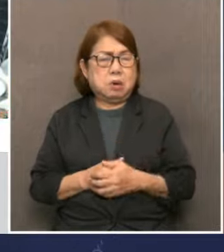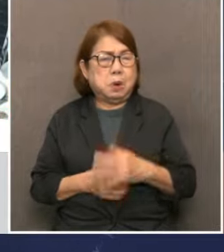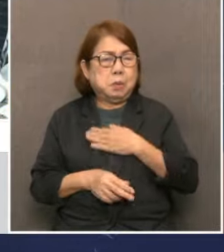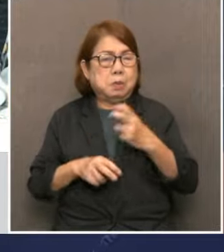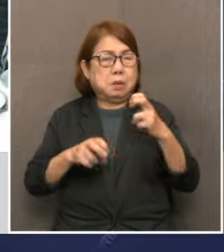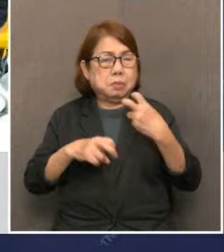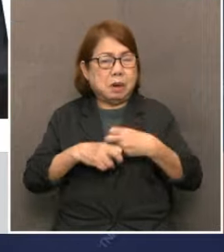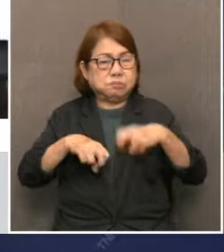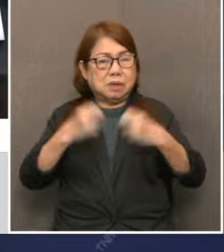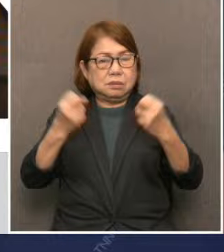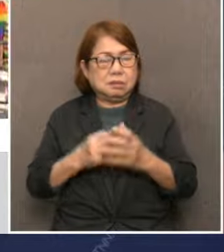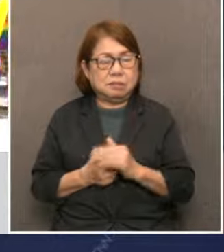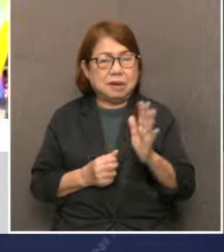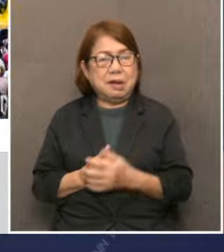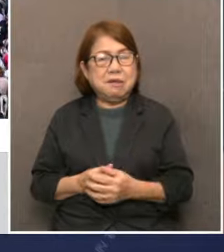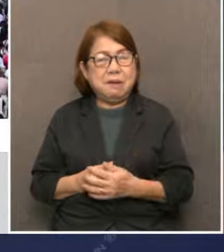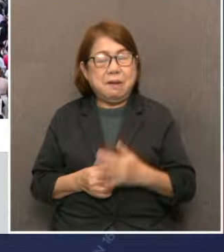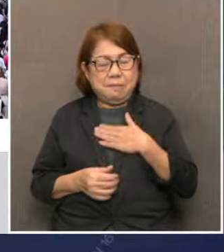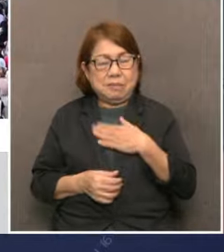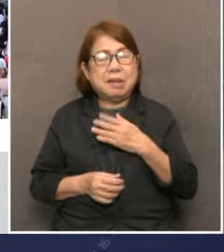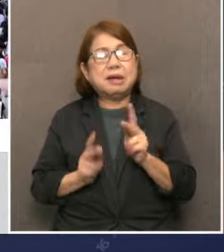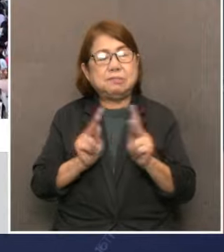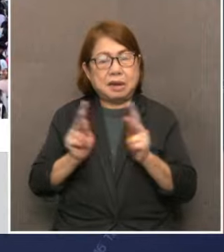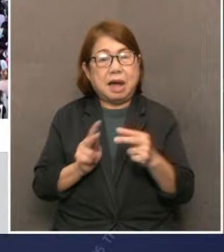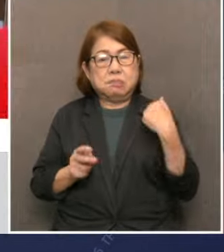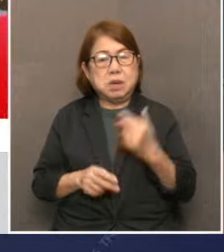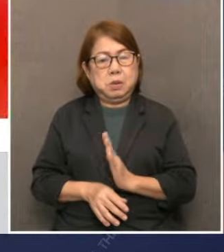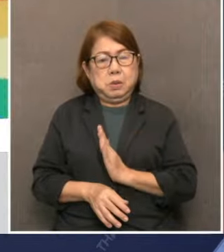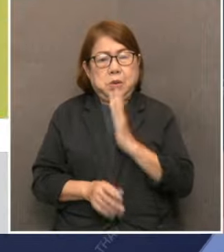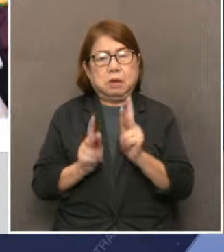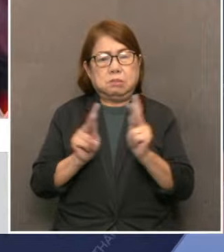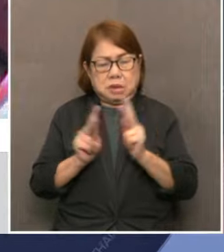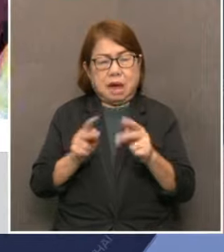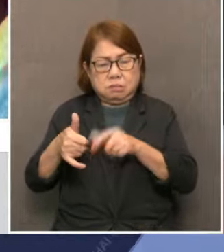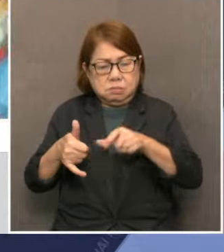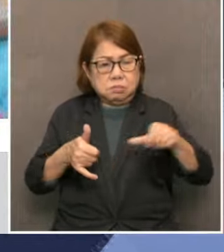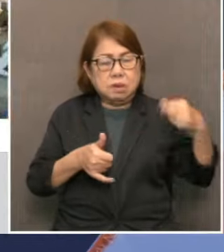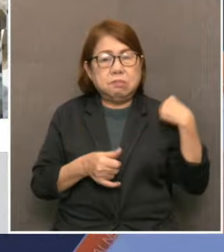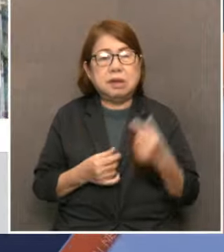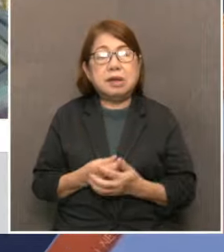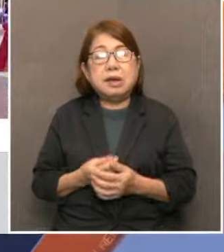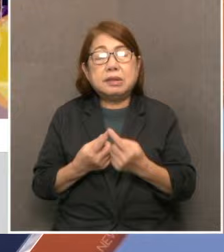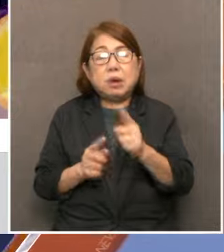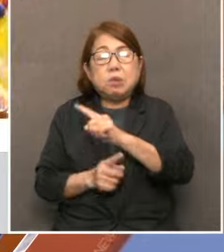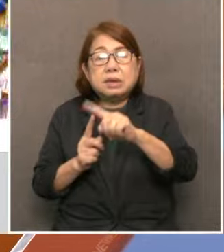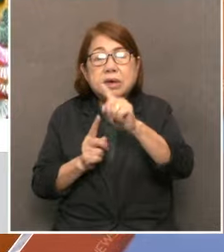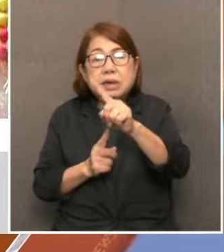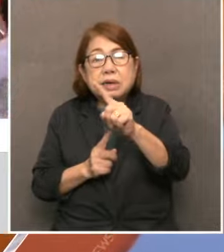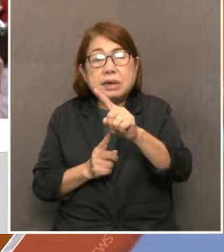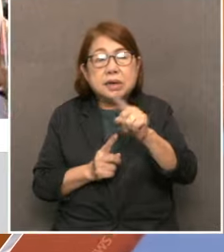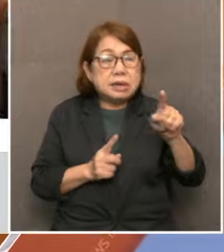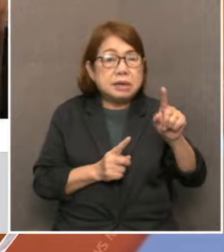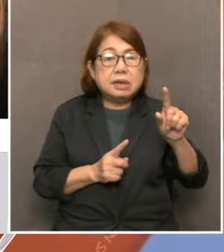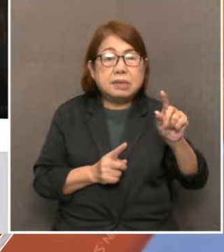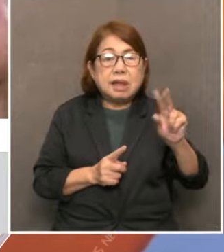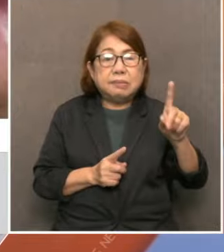ก็คือคีพัไว้สักคนแล้วกันไเป็นกรรมการแล้วก็จะมีกรรมการกิตติมศักดิ์อีกหลายท่านนะคะแล้วก็ส่วนในวันที่ 1แล้วก็วันที่ 31เนี่ยวันที่